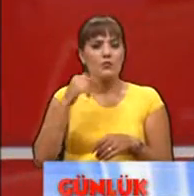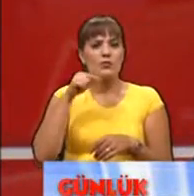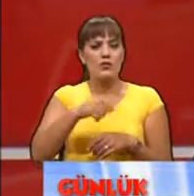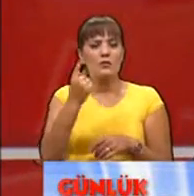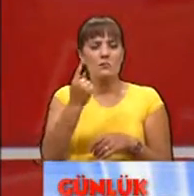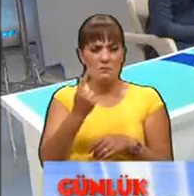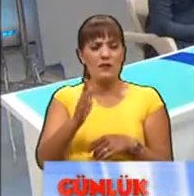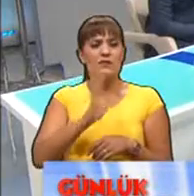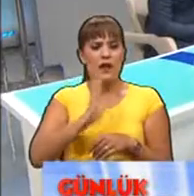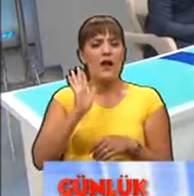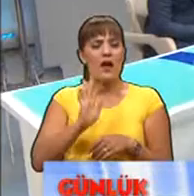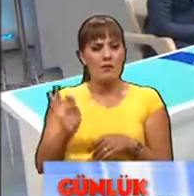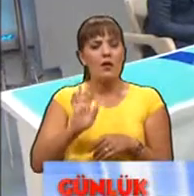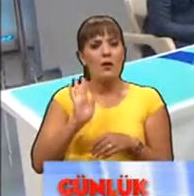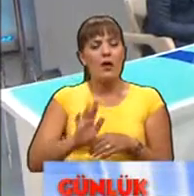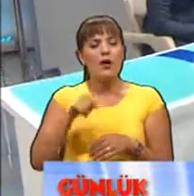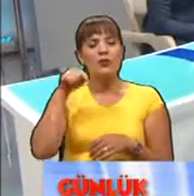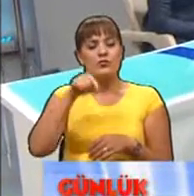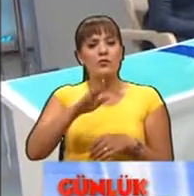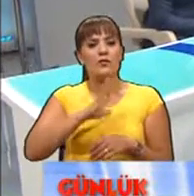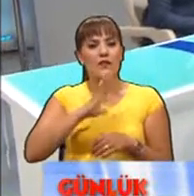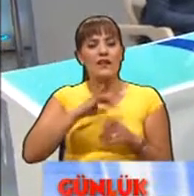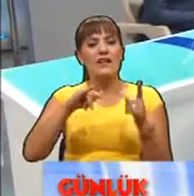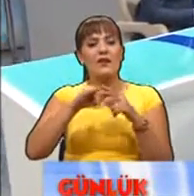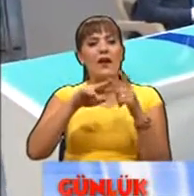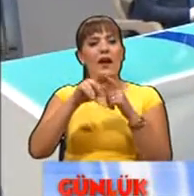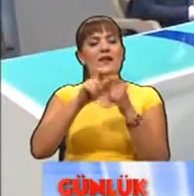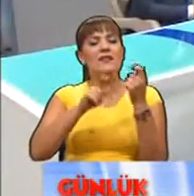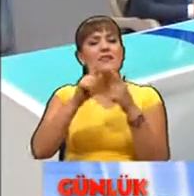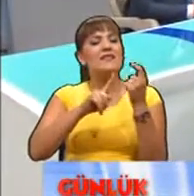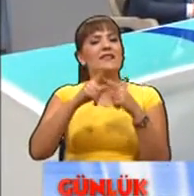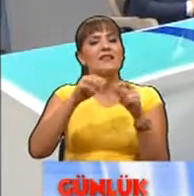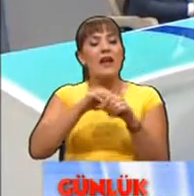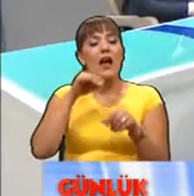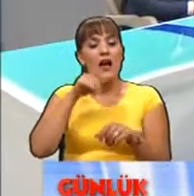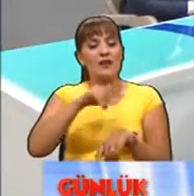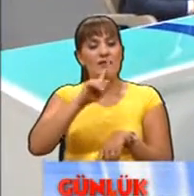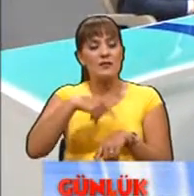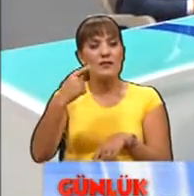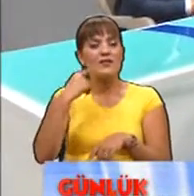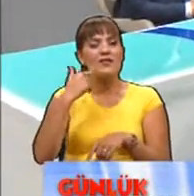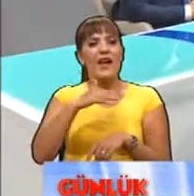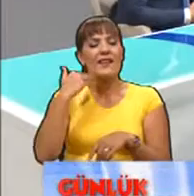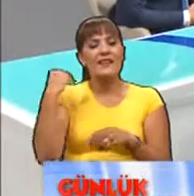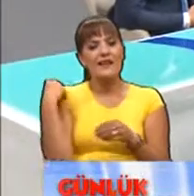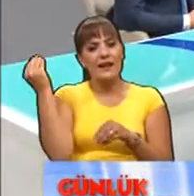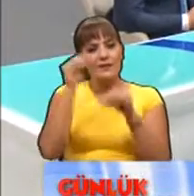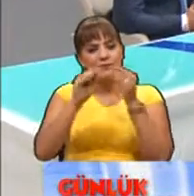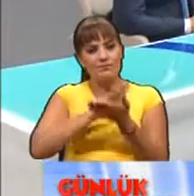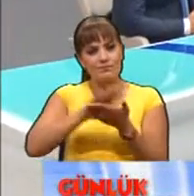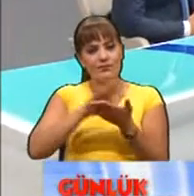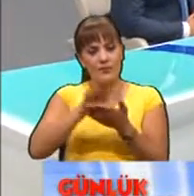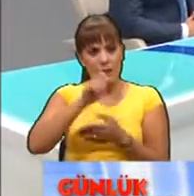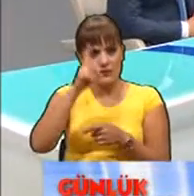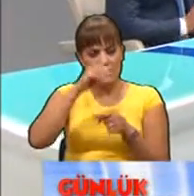burada da bir miktar geçerli ama şurada şu da var. Hyaluronik asitin aynı zamanda diş etlerinin rejenerasyonunu sağladığı için